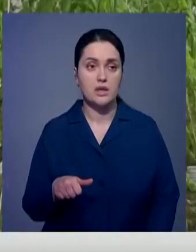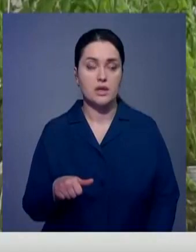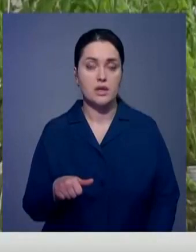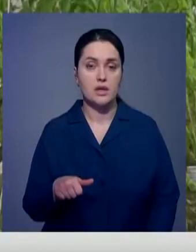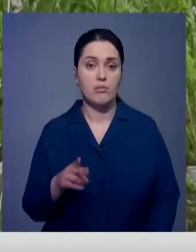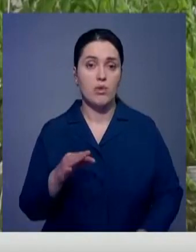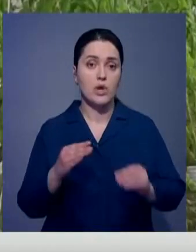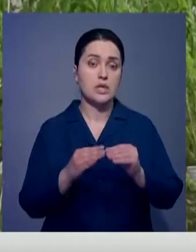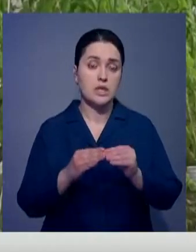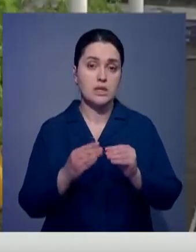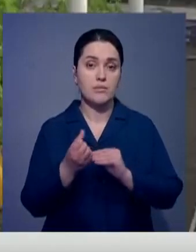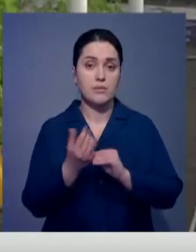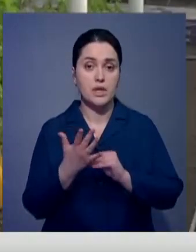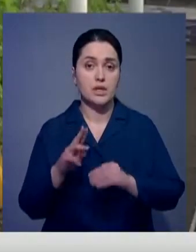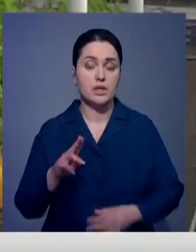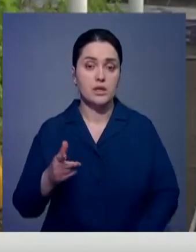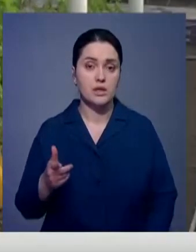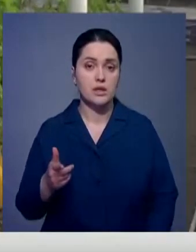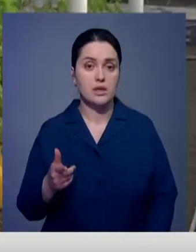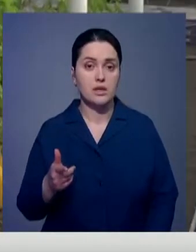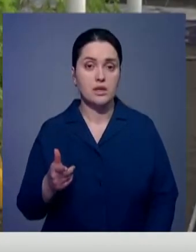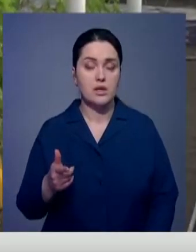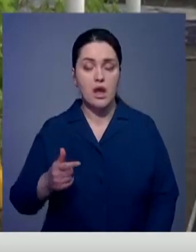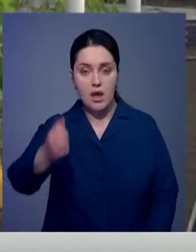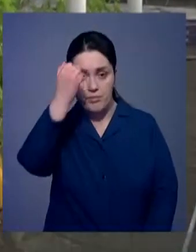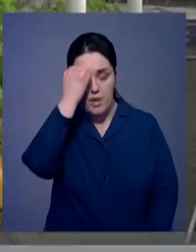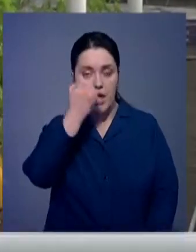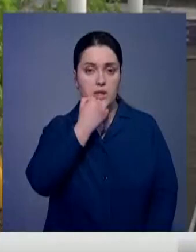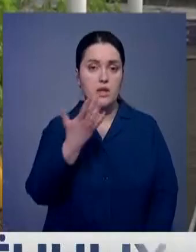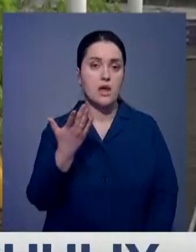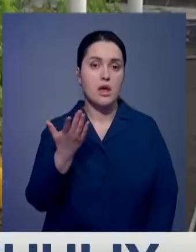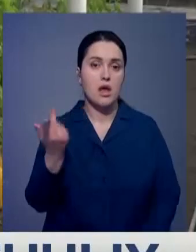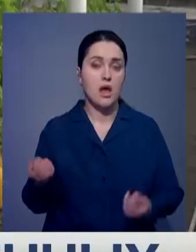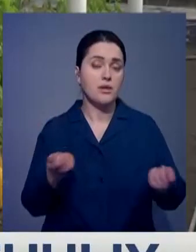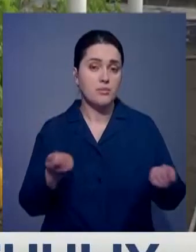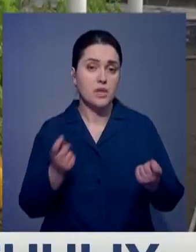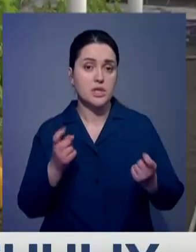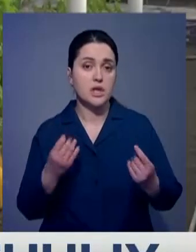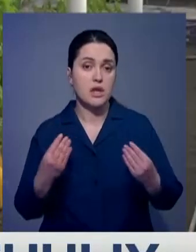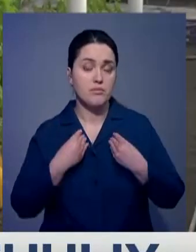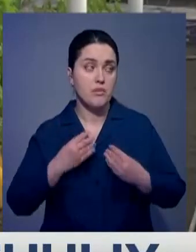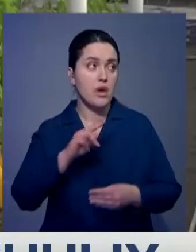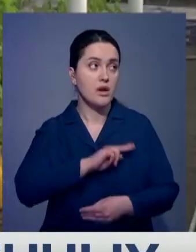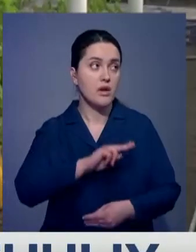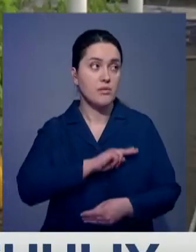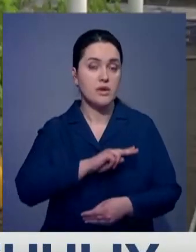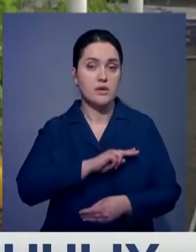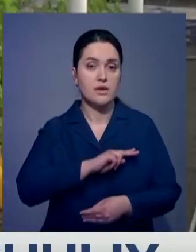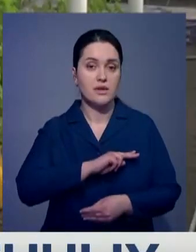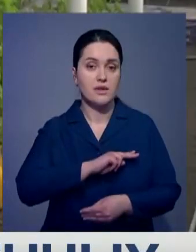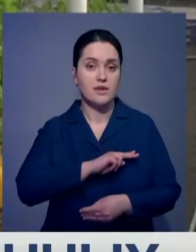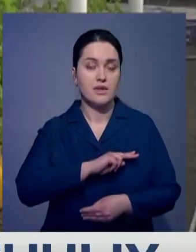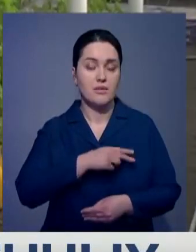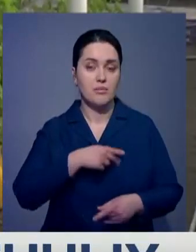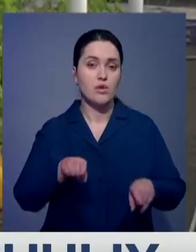по 10-15 килограмм. Хотелось бы поблагодарить администрацию за предоставленную работу, что